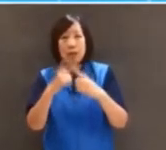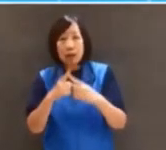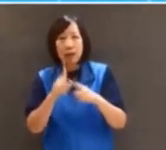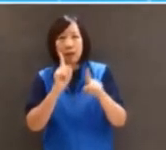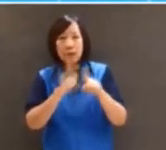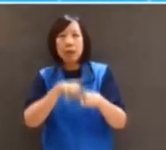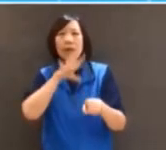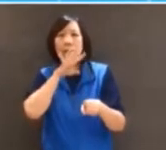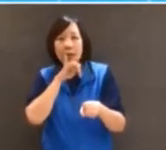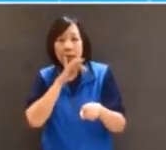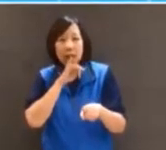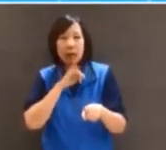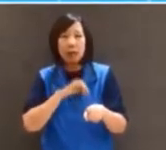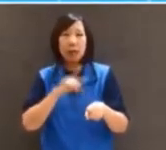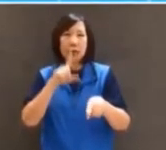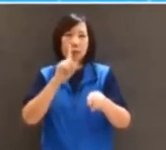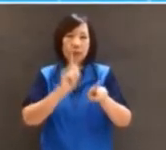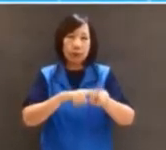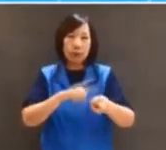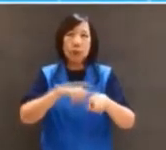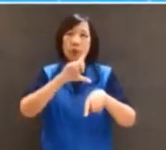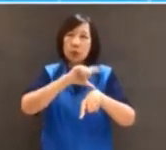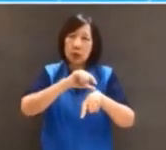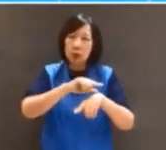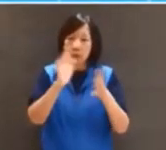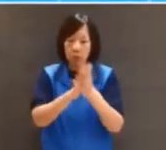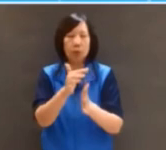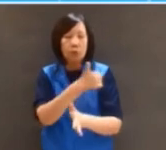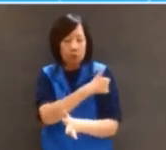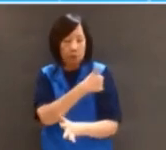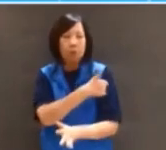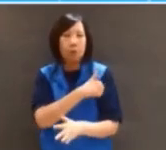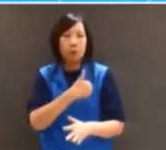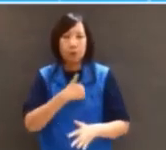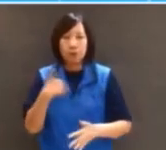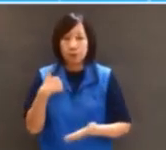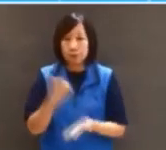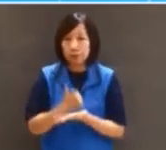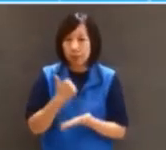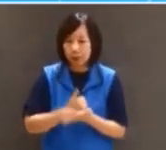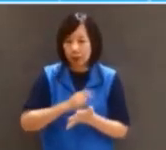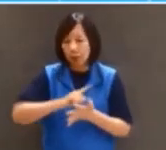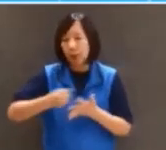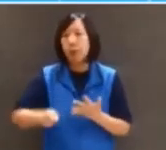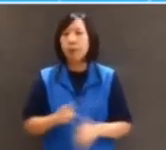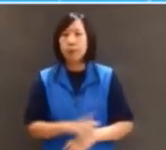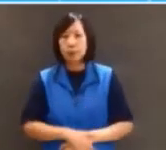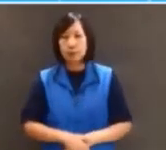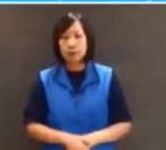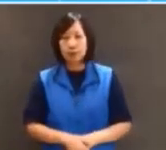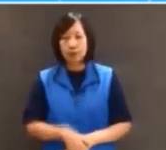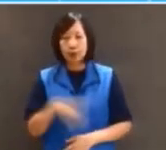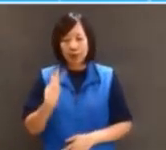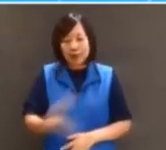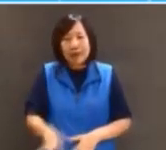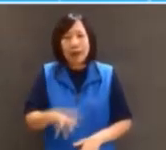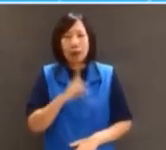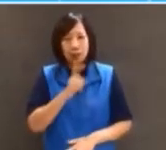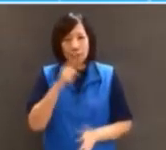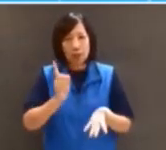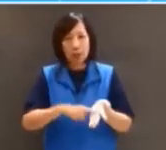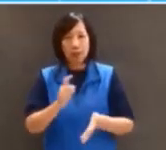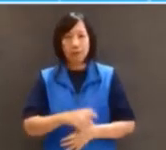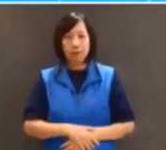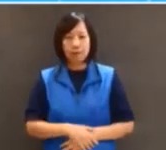顺序安心施打。那今天还是要再度的说一次哈，因